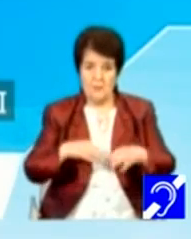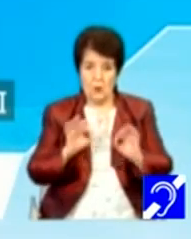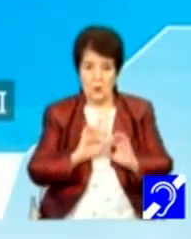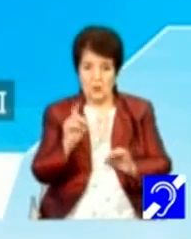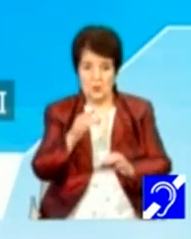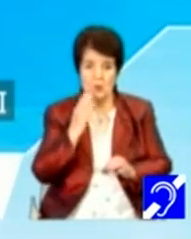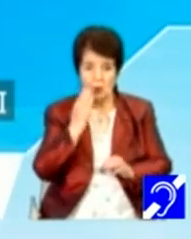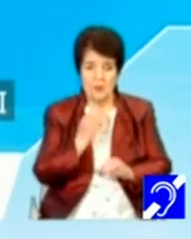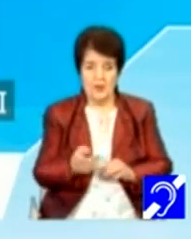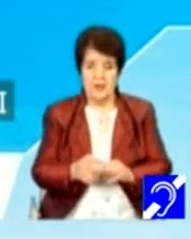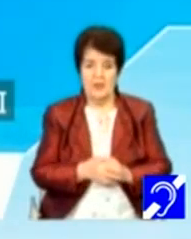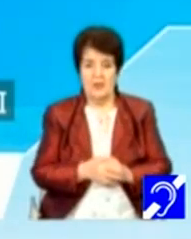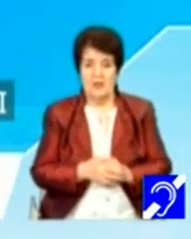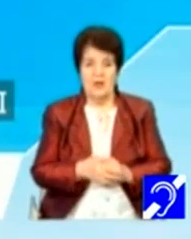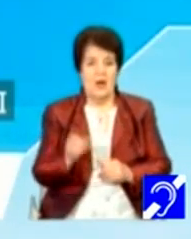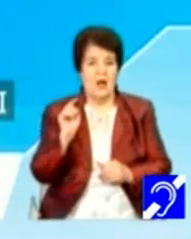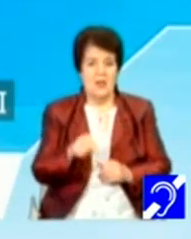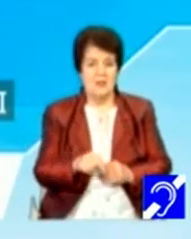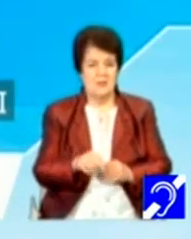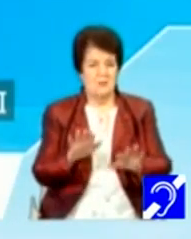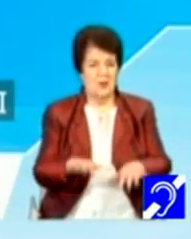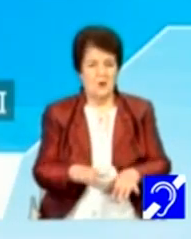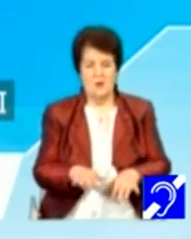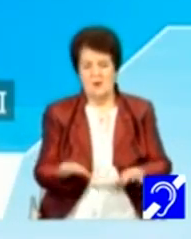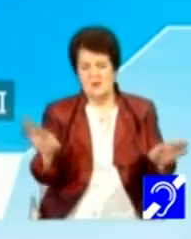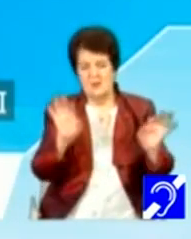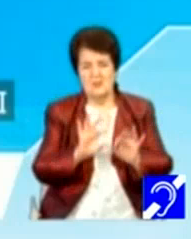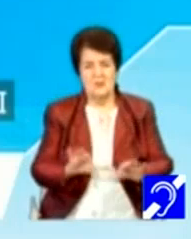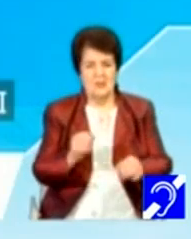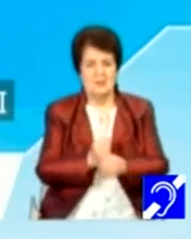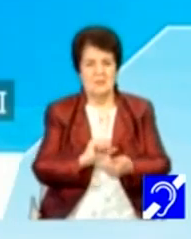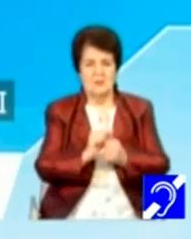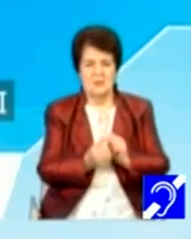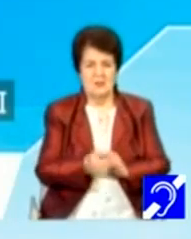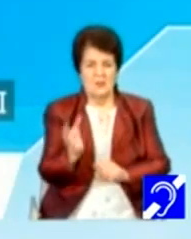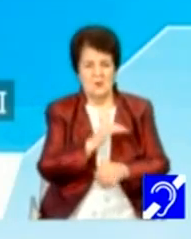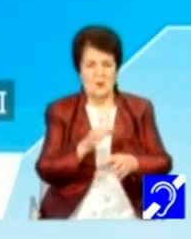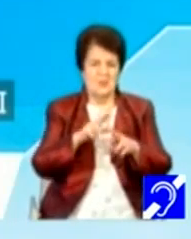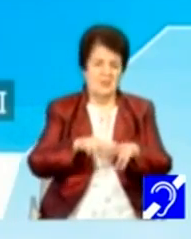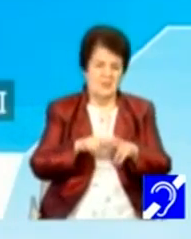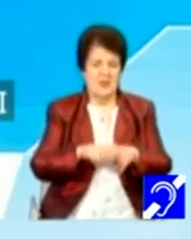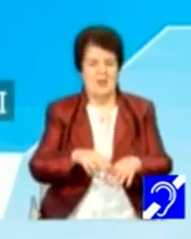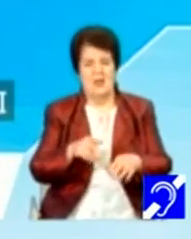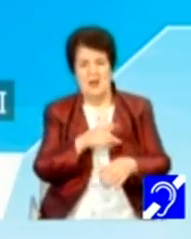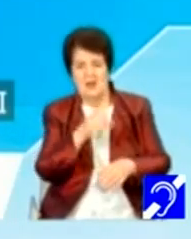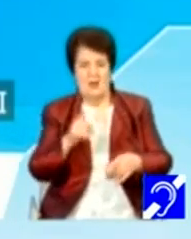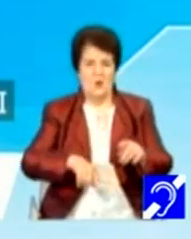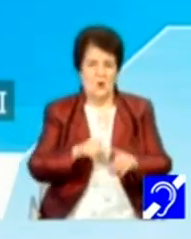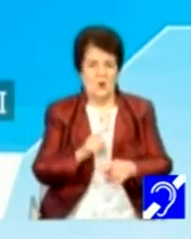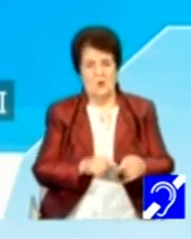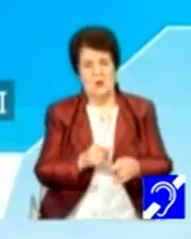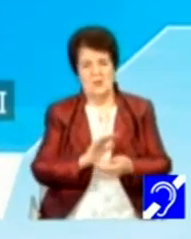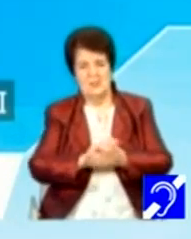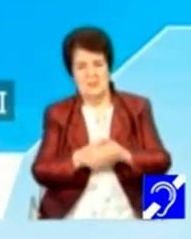din România, să vină DNA-ul din România. Aici, pe loc, nu o să se întâmple niciodată nicio schimbare. Toți sunt cu mătri, nănașă, rude, fii mână pe mână, spală